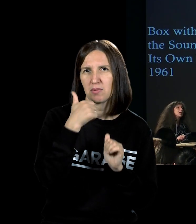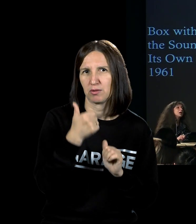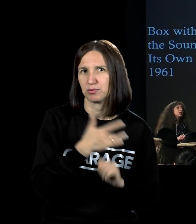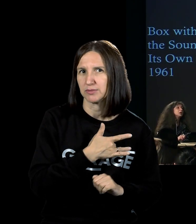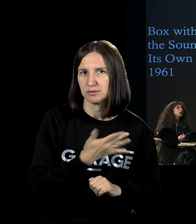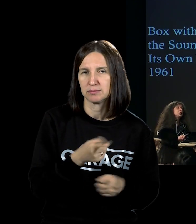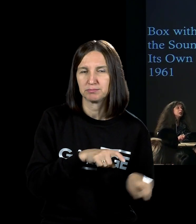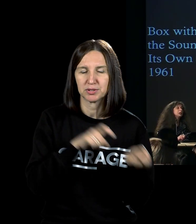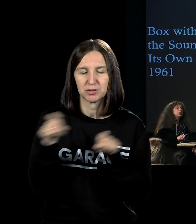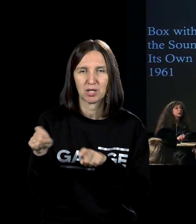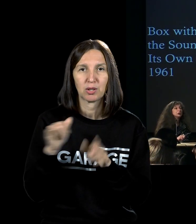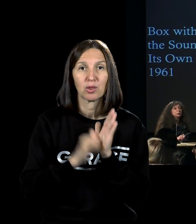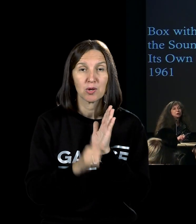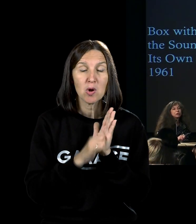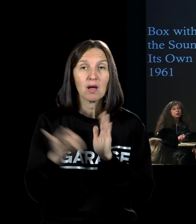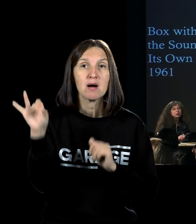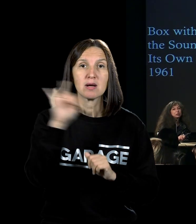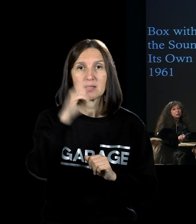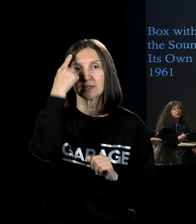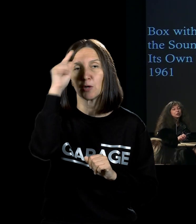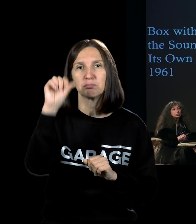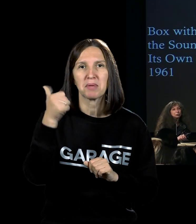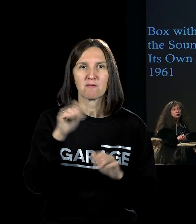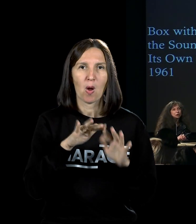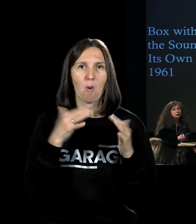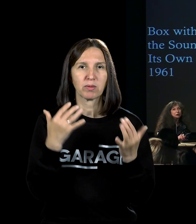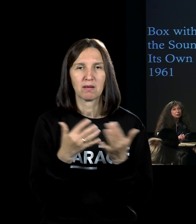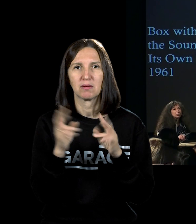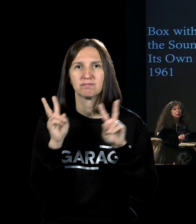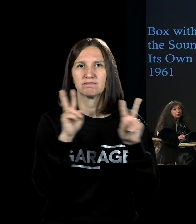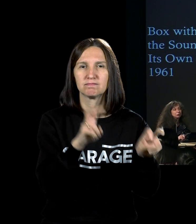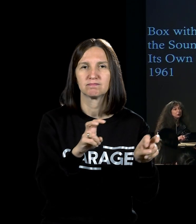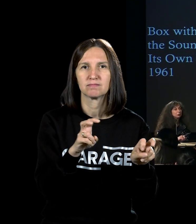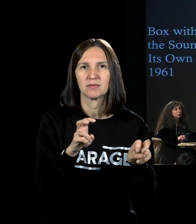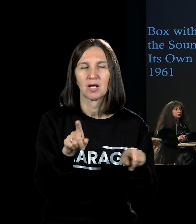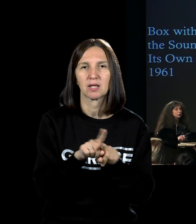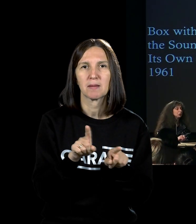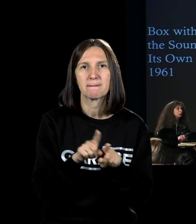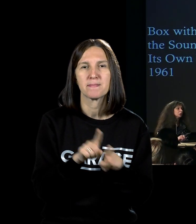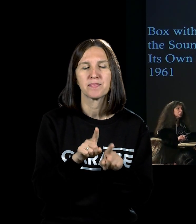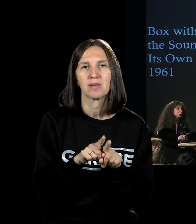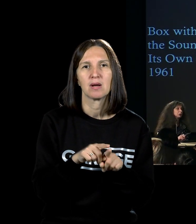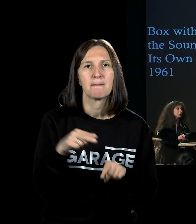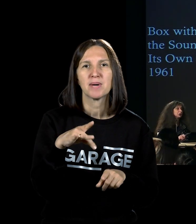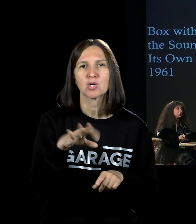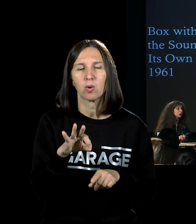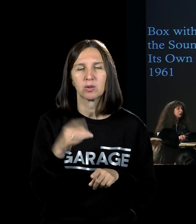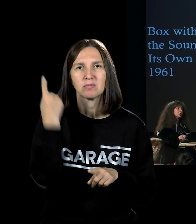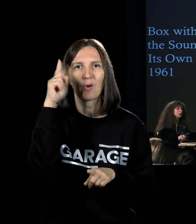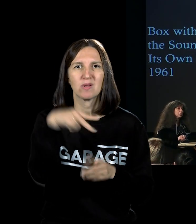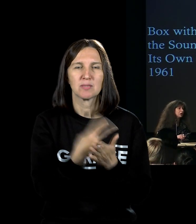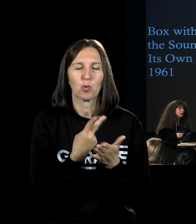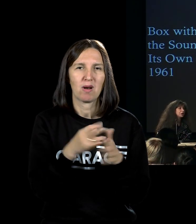в 1959 году, и начинает и создает первые объекты, которые можно назвать таким протоконцептуальным искусством. Вот такой, например,